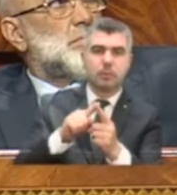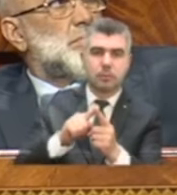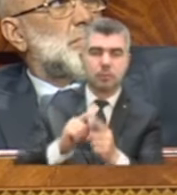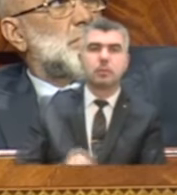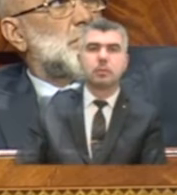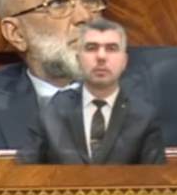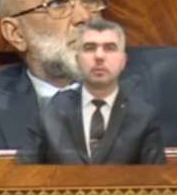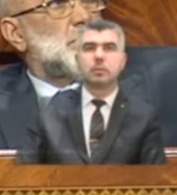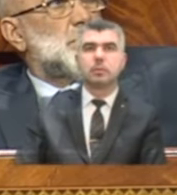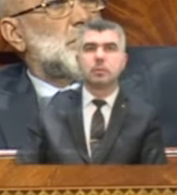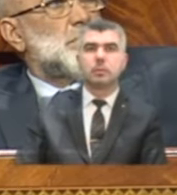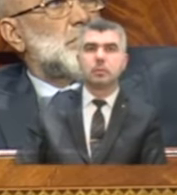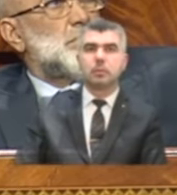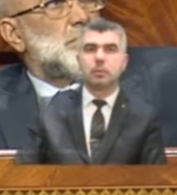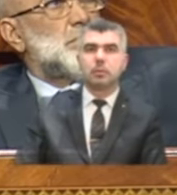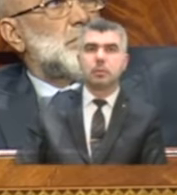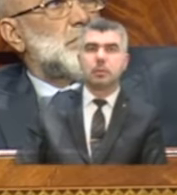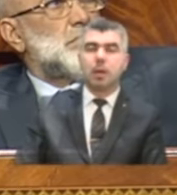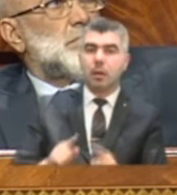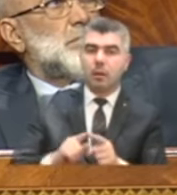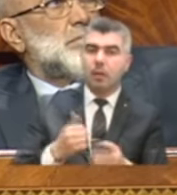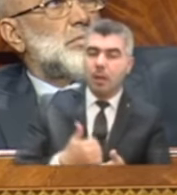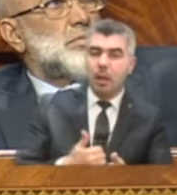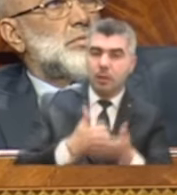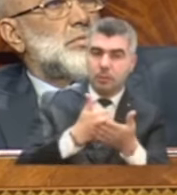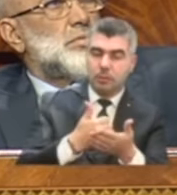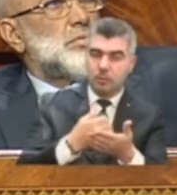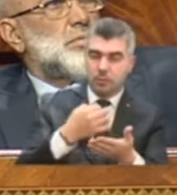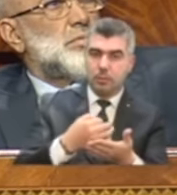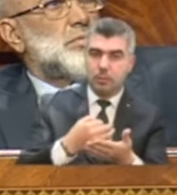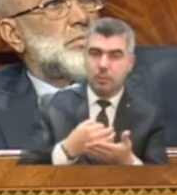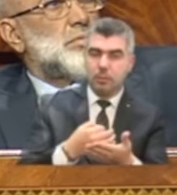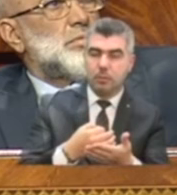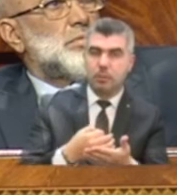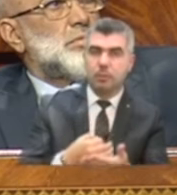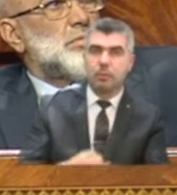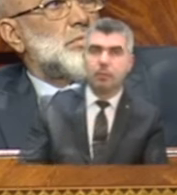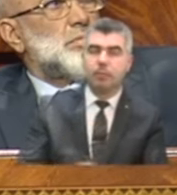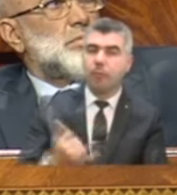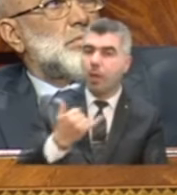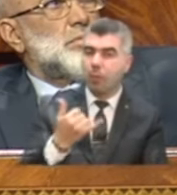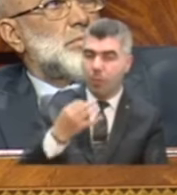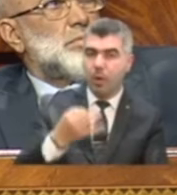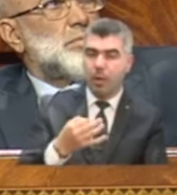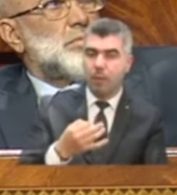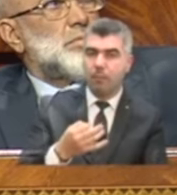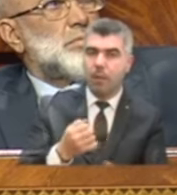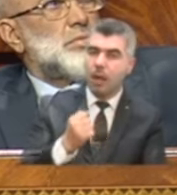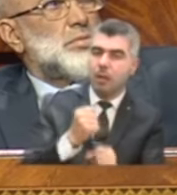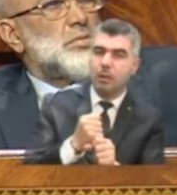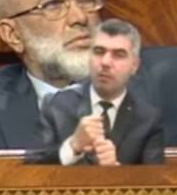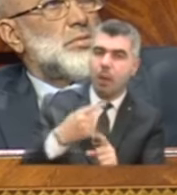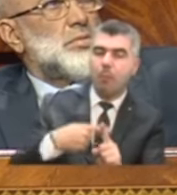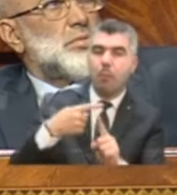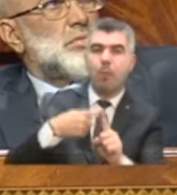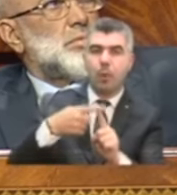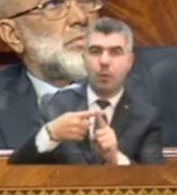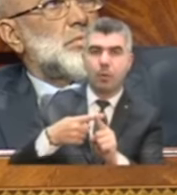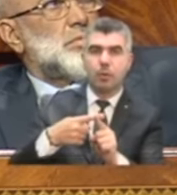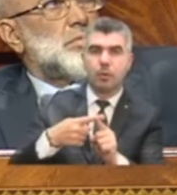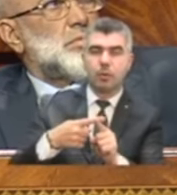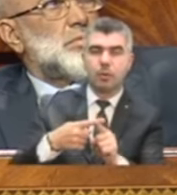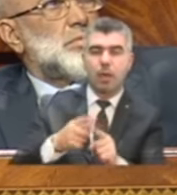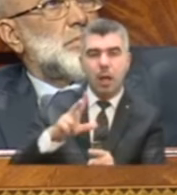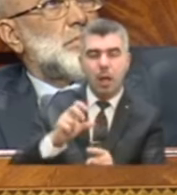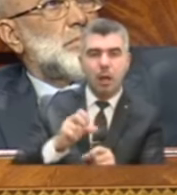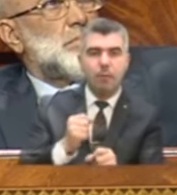أعطيوا يعني الكفاءات اللي تم أعطيوها التحفيزات باش تخدم أكثر. وأنا عارف العمال